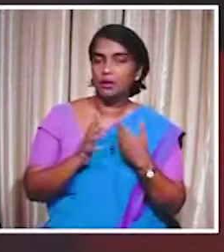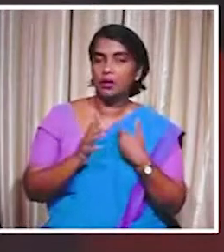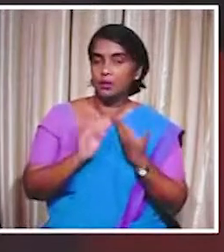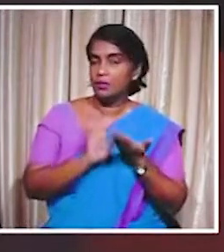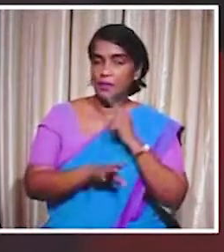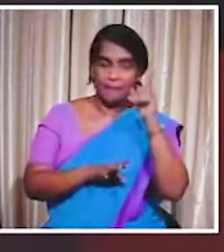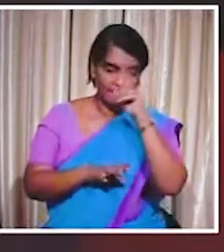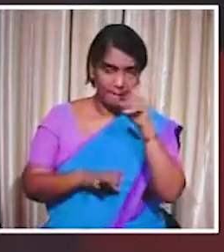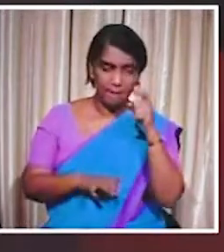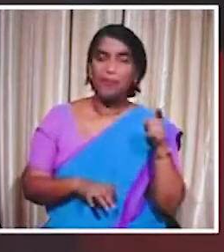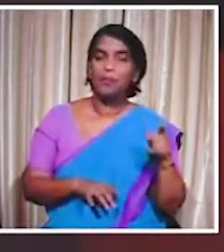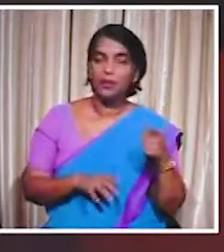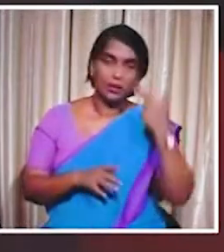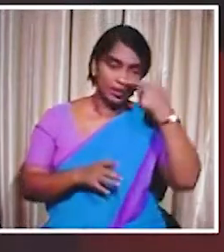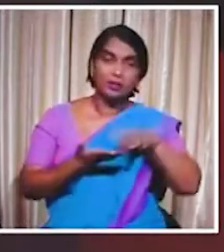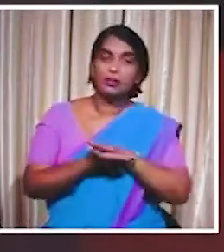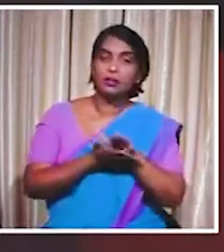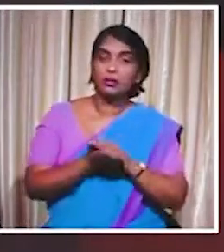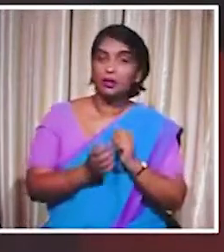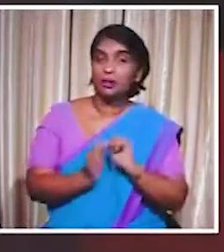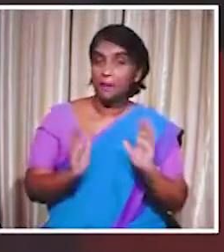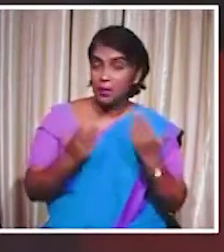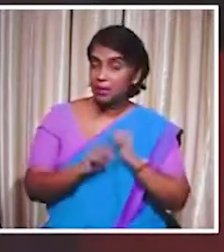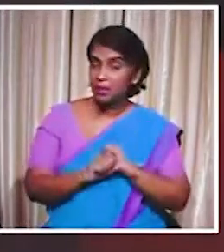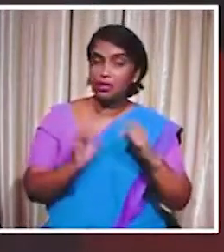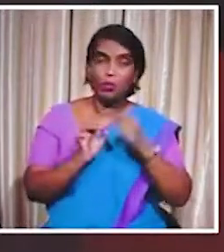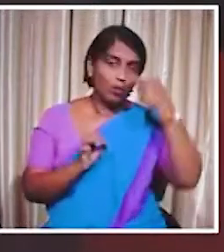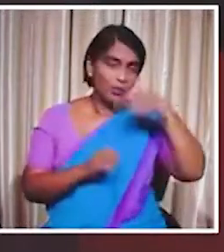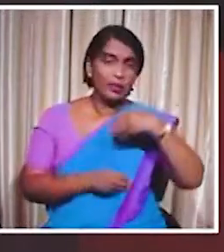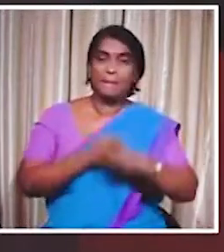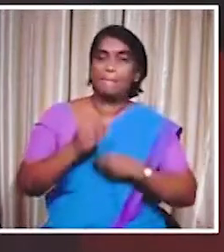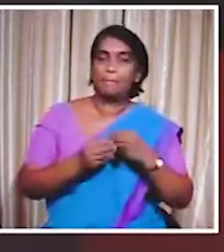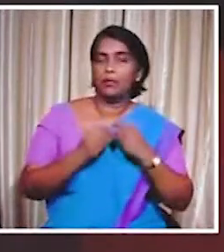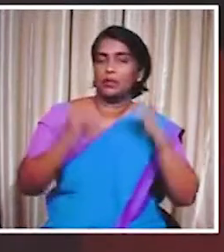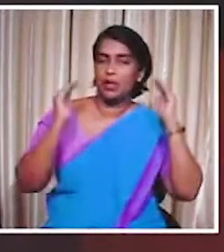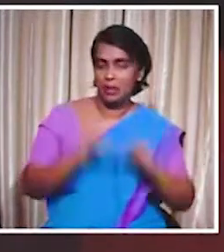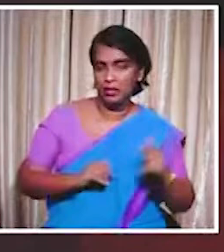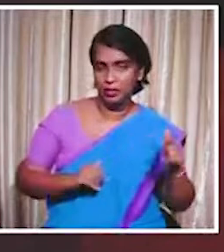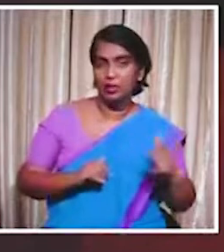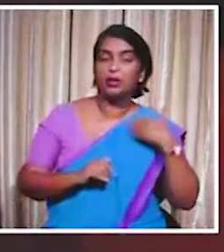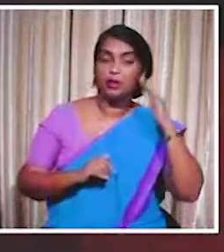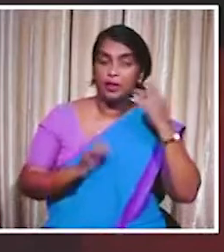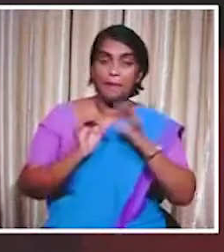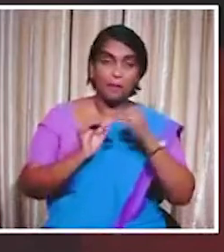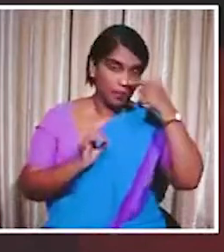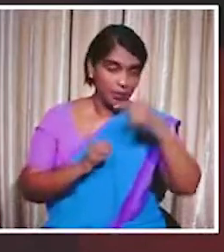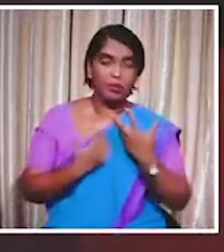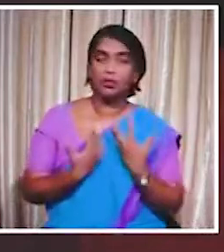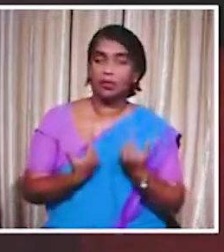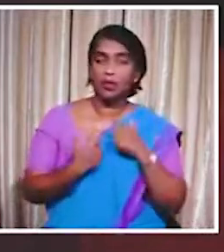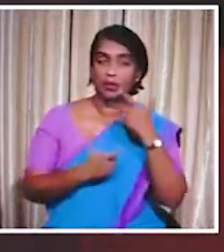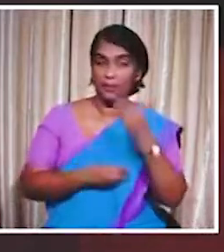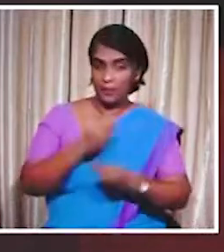පහුගේ මාසේ පිරිපහදුව ක්‍රියාත්මක නොවීම නිසා භූමිතෙල් නිෂ්පාදනය නැති වෙලා තිබුණා. විශේෂයෙන්ම භූමිතෙල් අවශ්‍ය